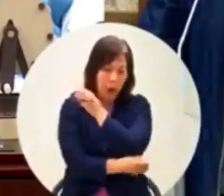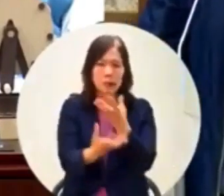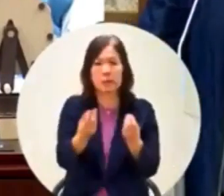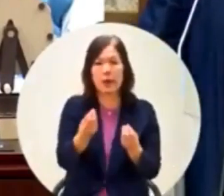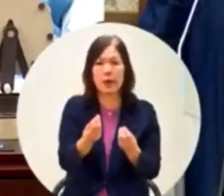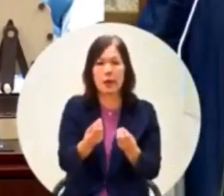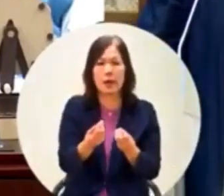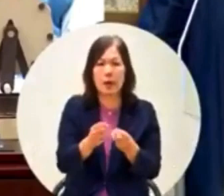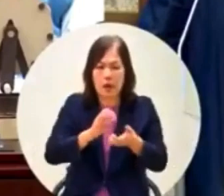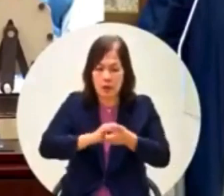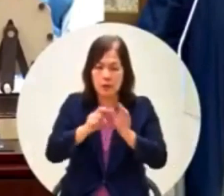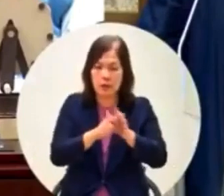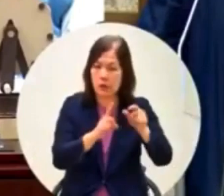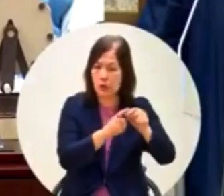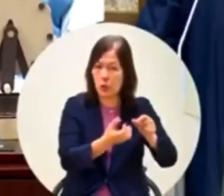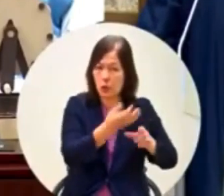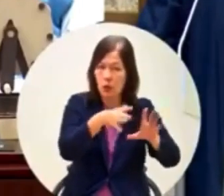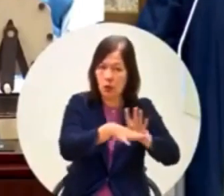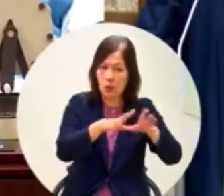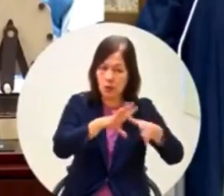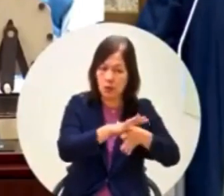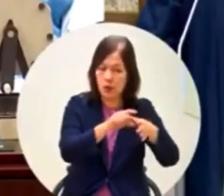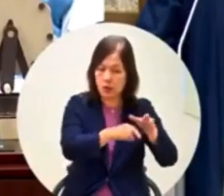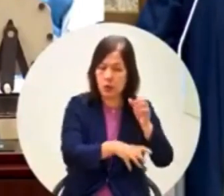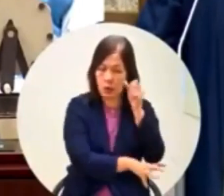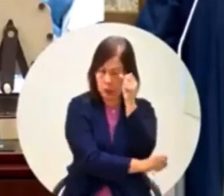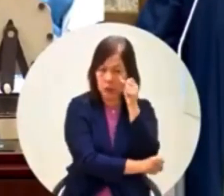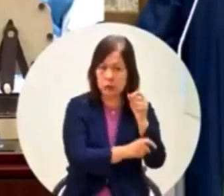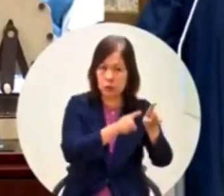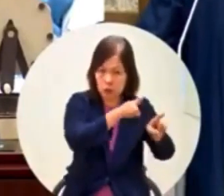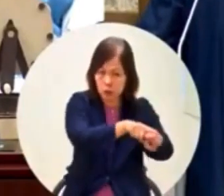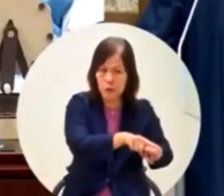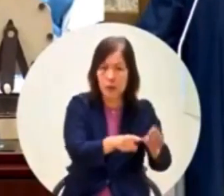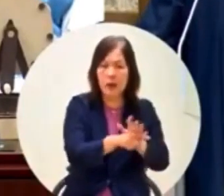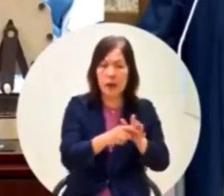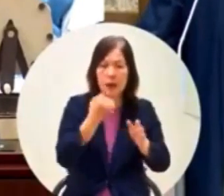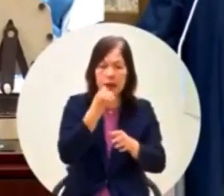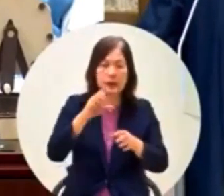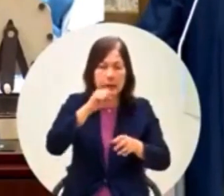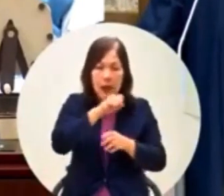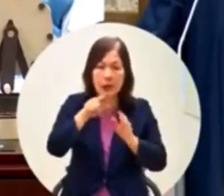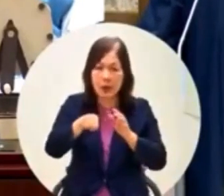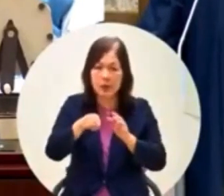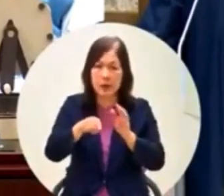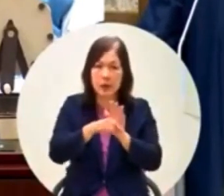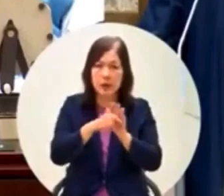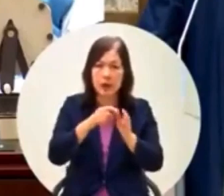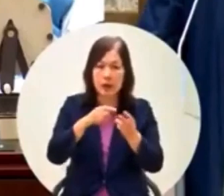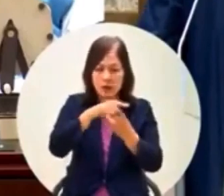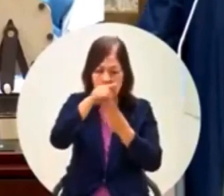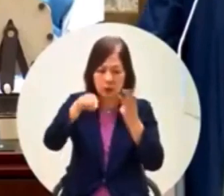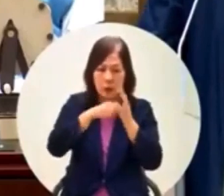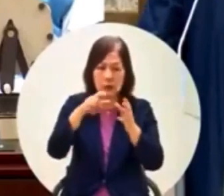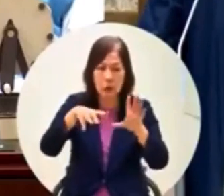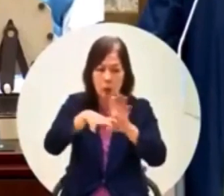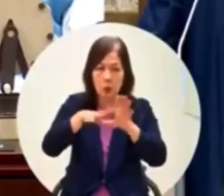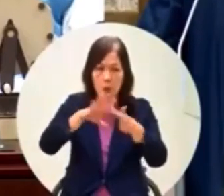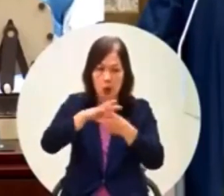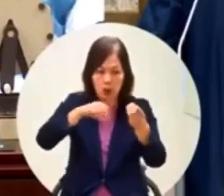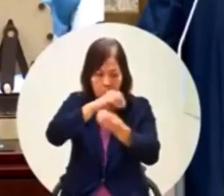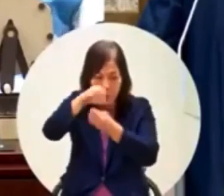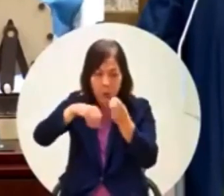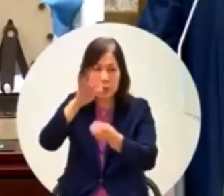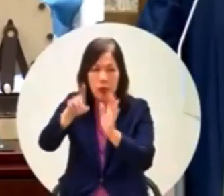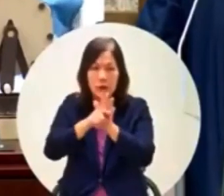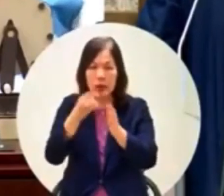们一定要以中华文化为基础，在台湾的天空上，三种文化不停地在转，一个好